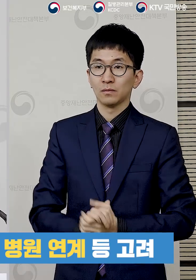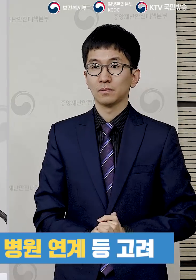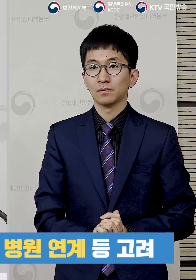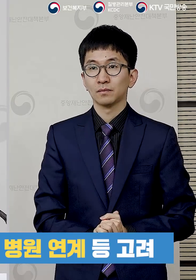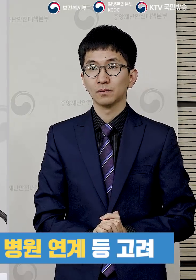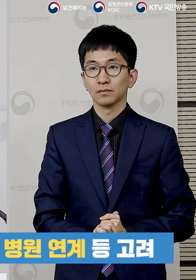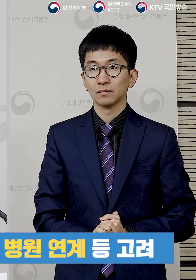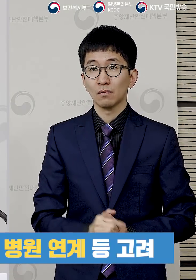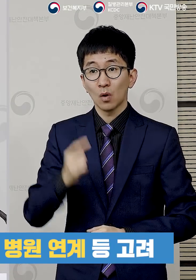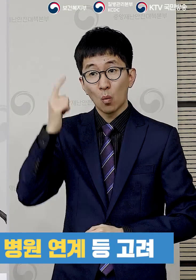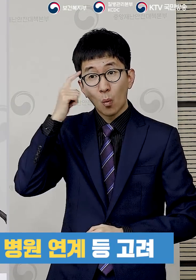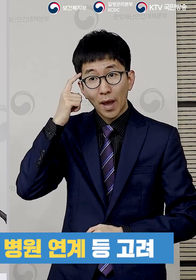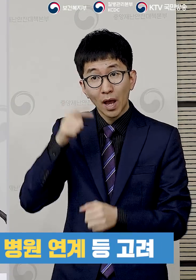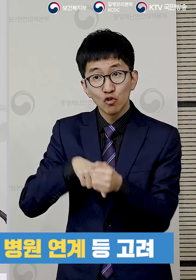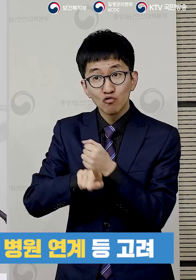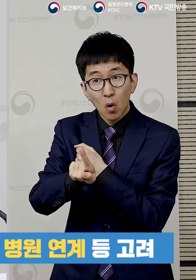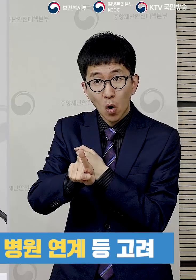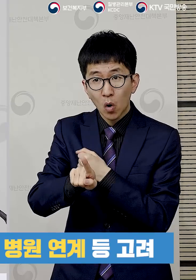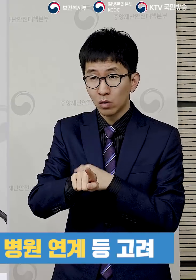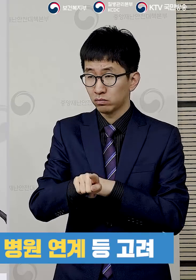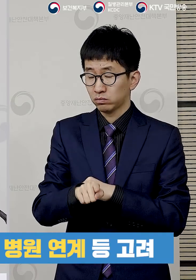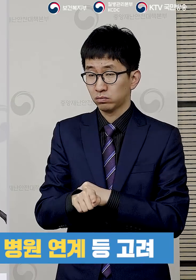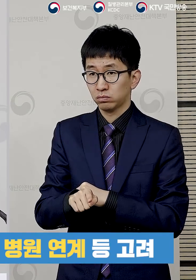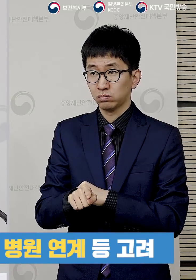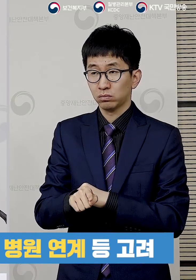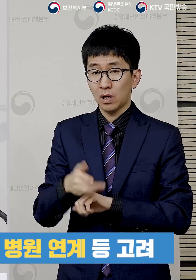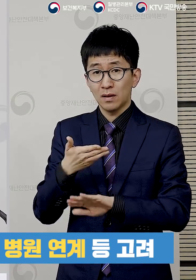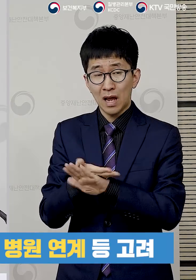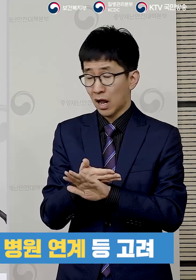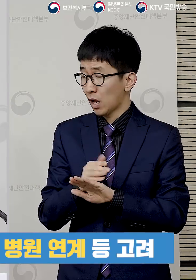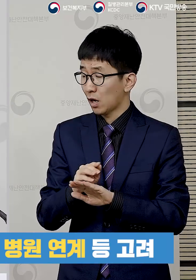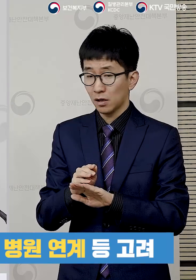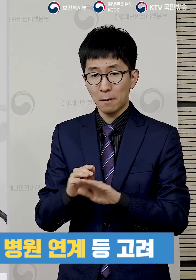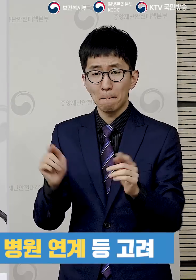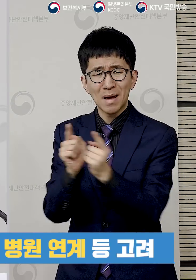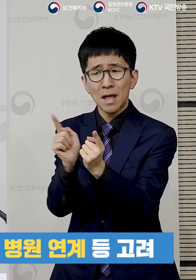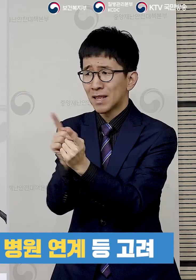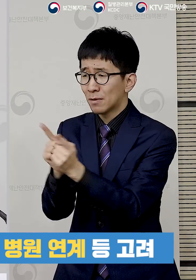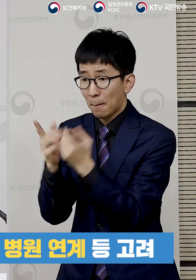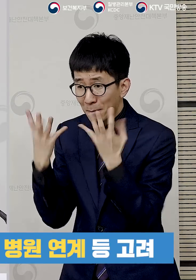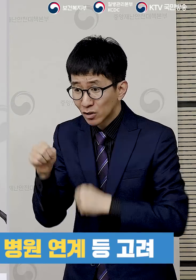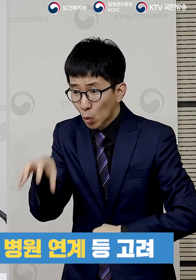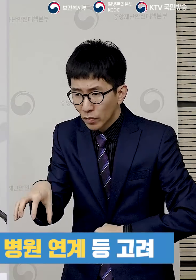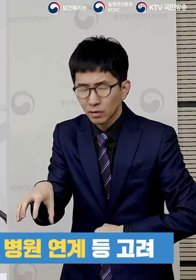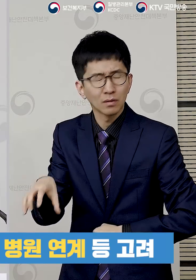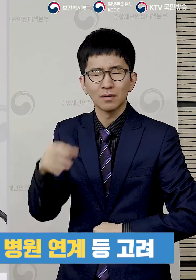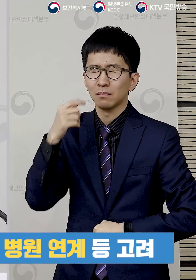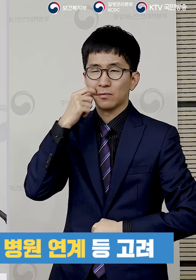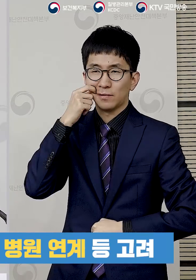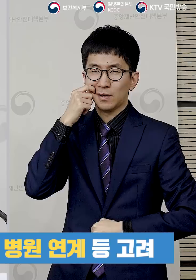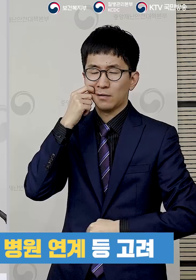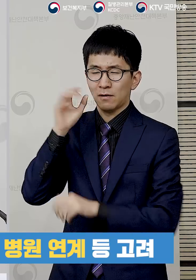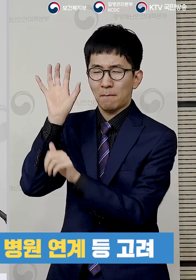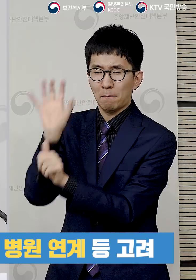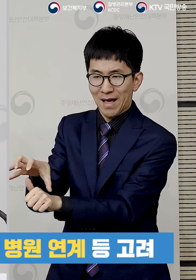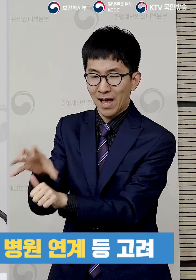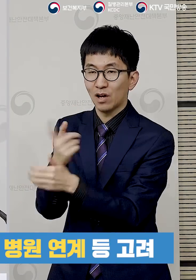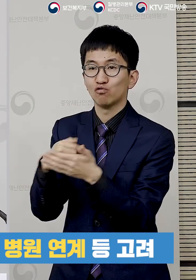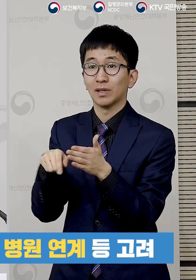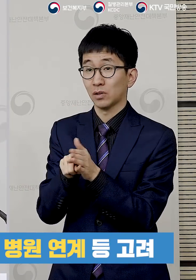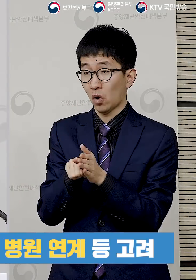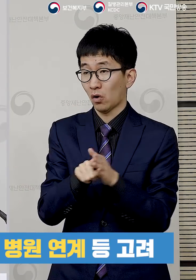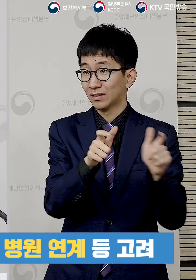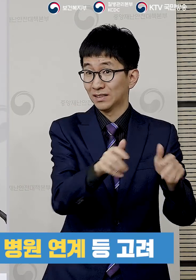아무래도 그 외부하고의 차단을 확실하게 할 수 있는 조건을 충족시켜야 됩니다. 확진자들이기 때문에